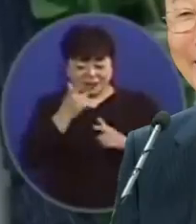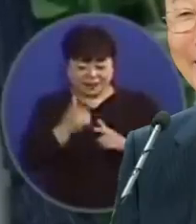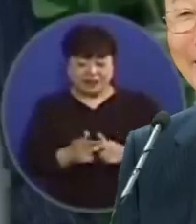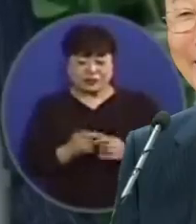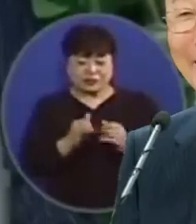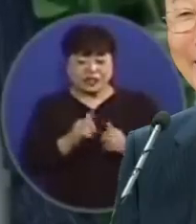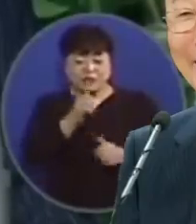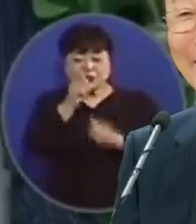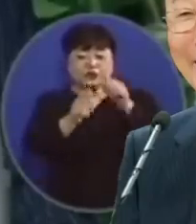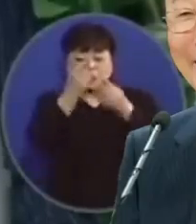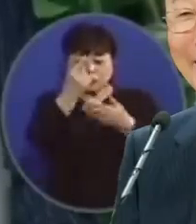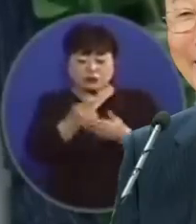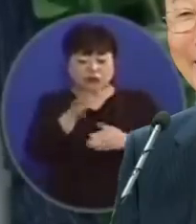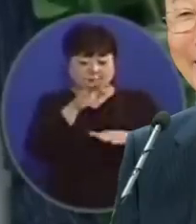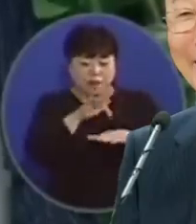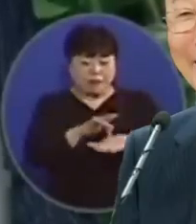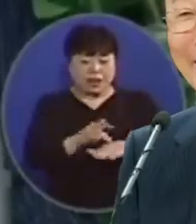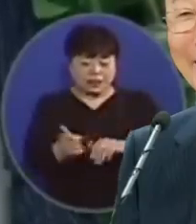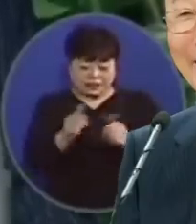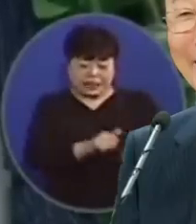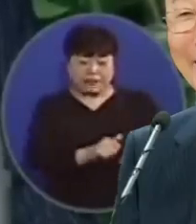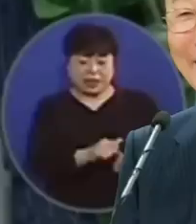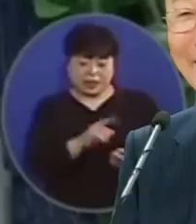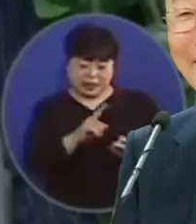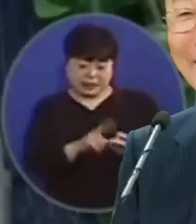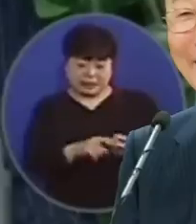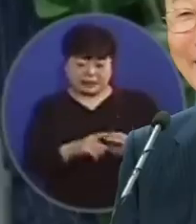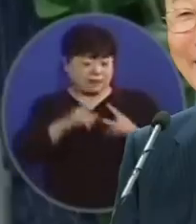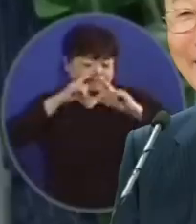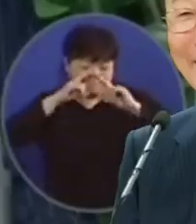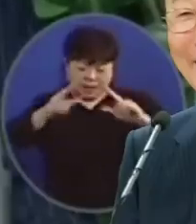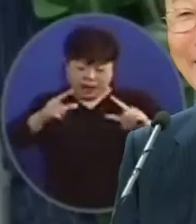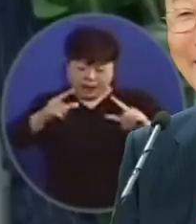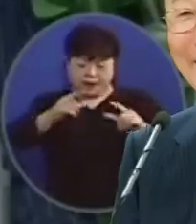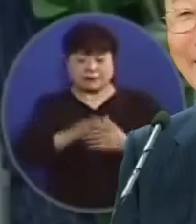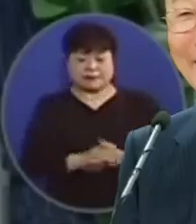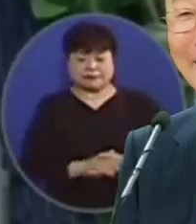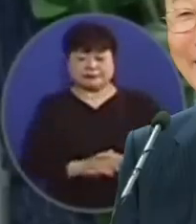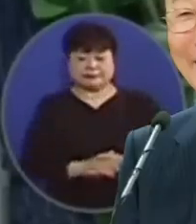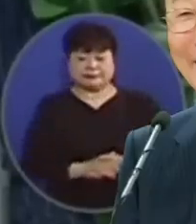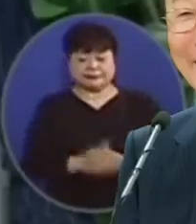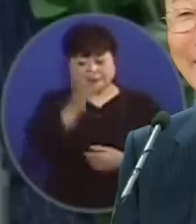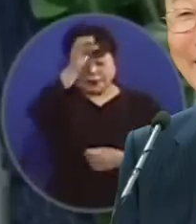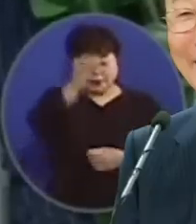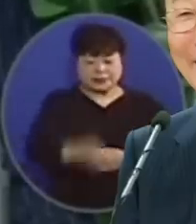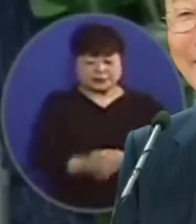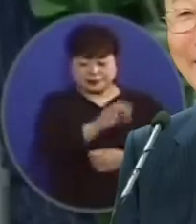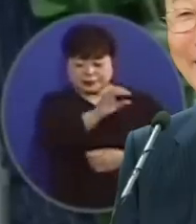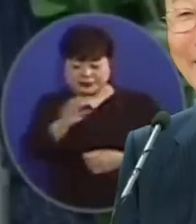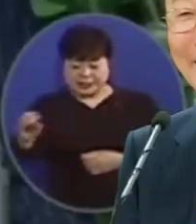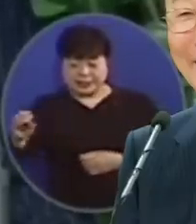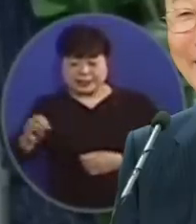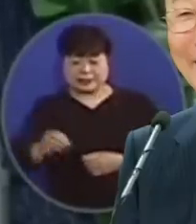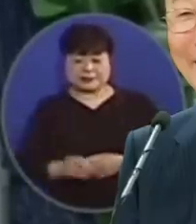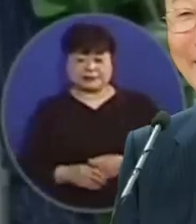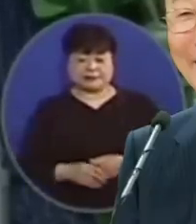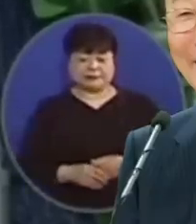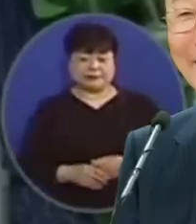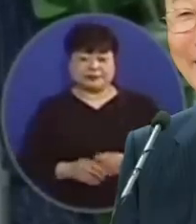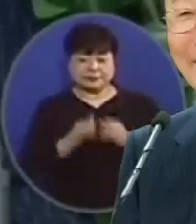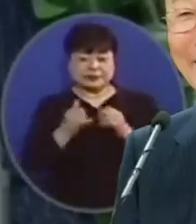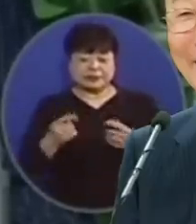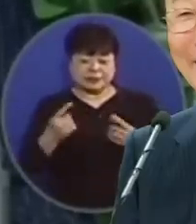인류 조상으로 오셔서 마귀와 사망의 세력에 선전포고를 하시고 십자가에서 인류의 대성물이 되신 것입니다.